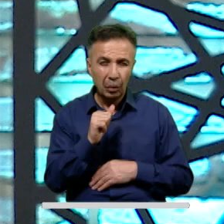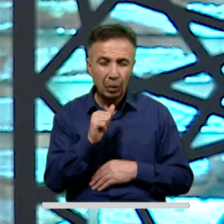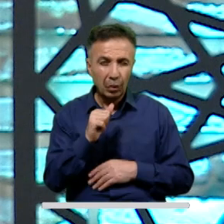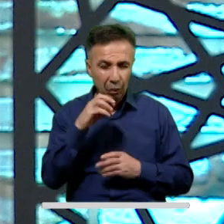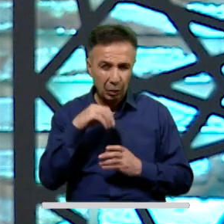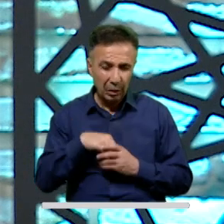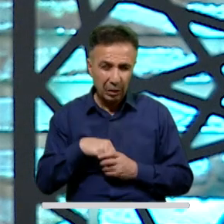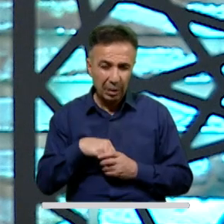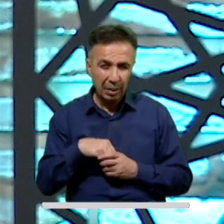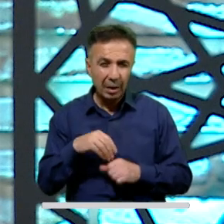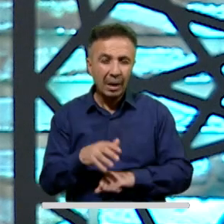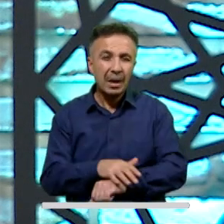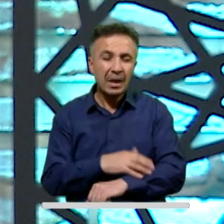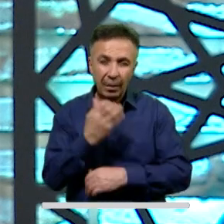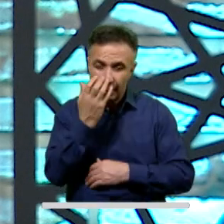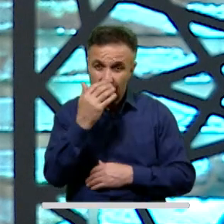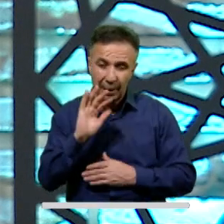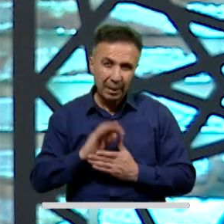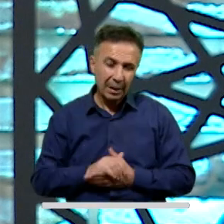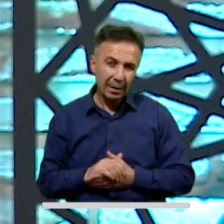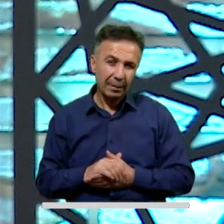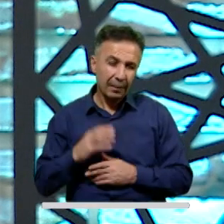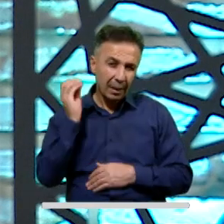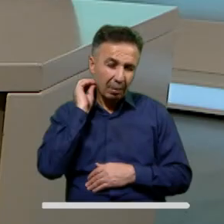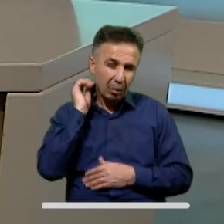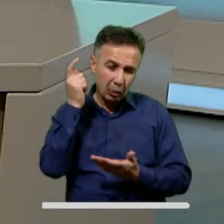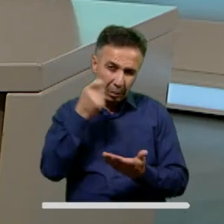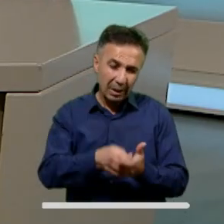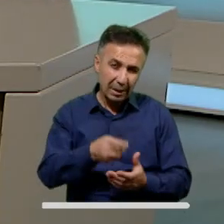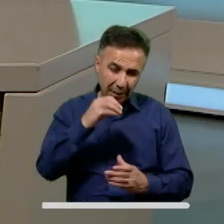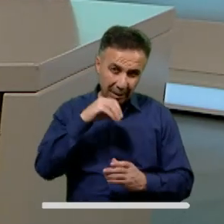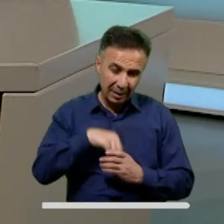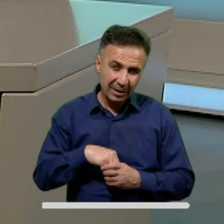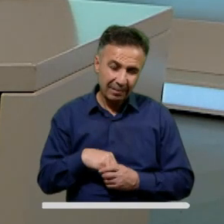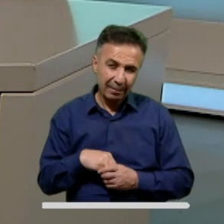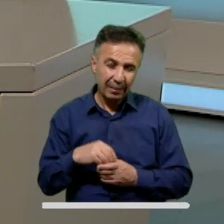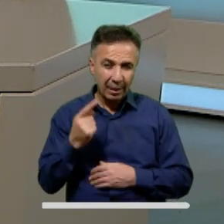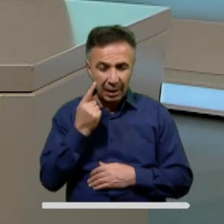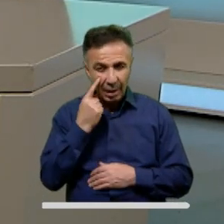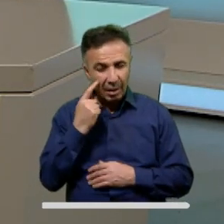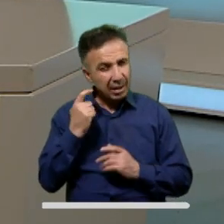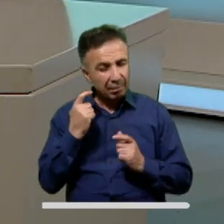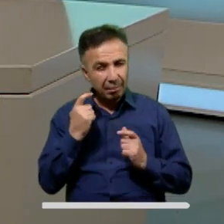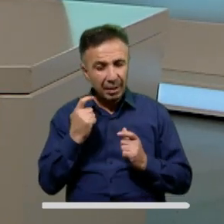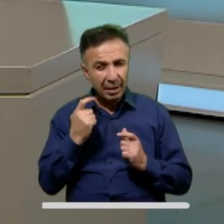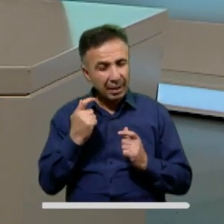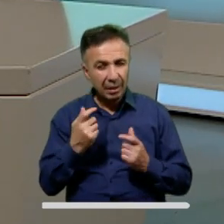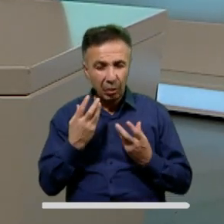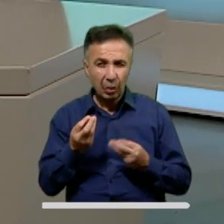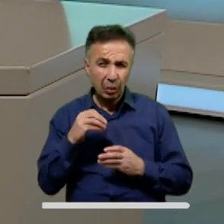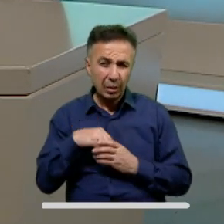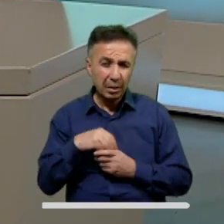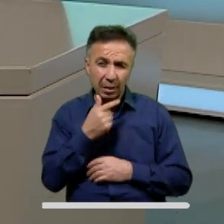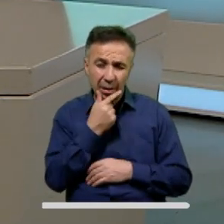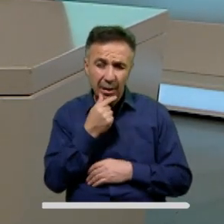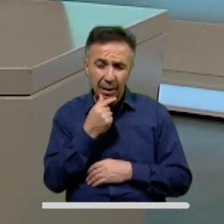Sevap beklemek sizin yani. O hani borcumu ödemek için, o da hani bir devletin bir kurumu olduğu için. Acaba